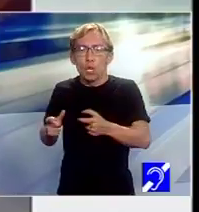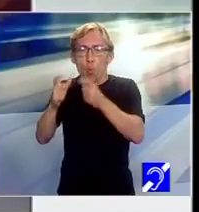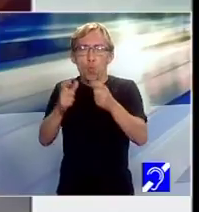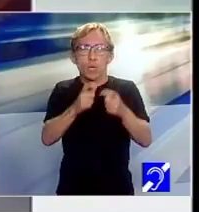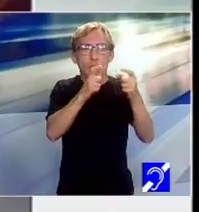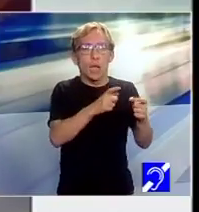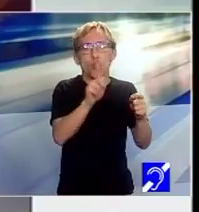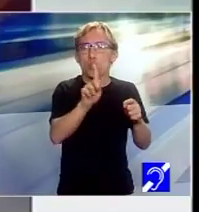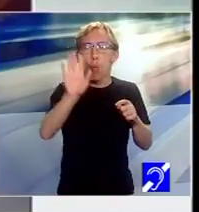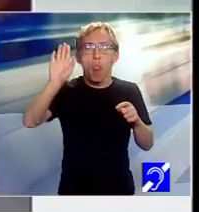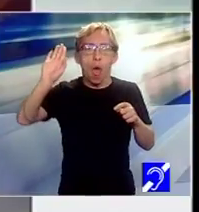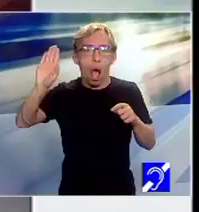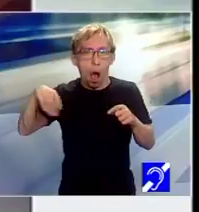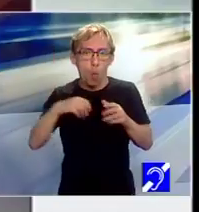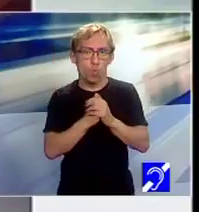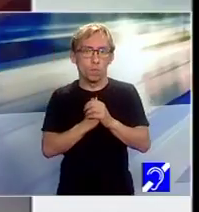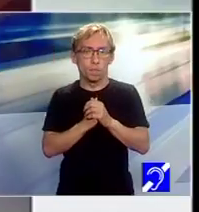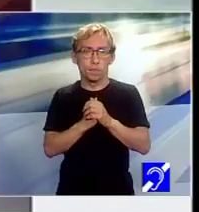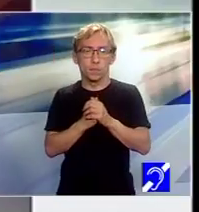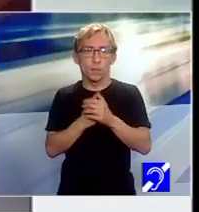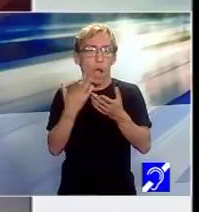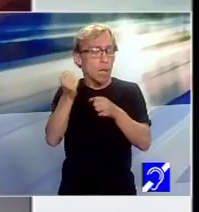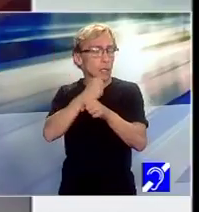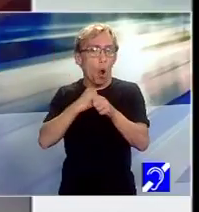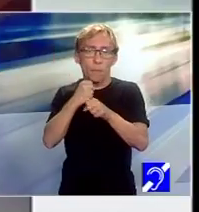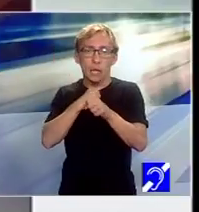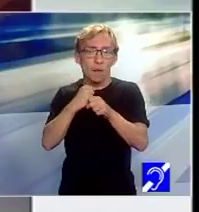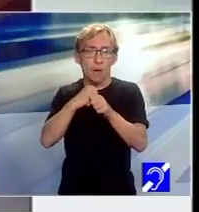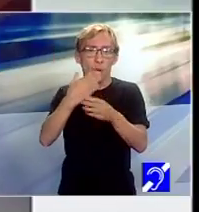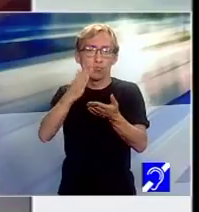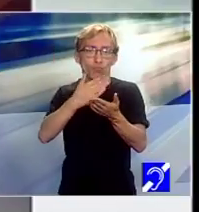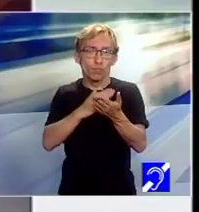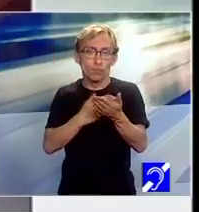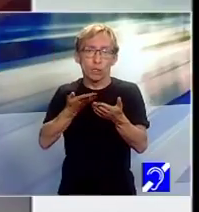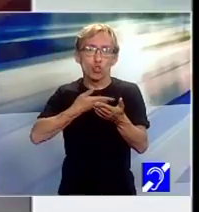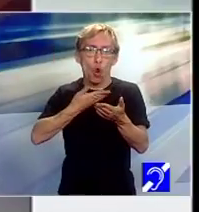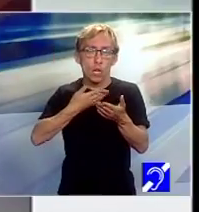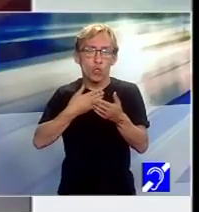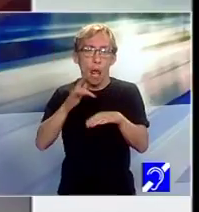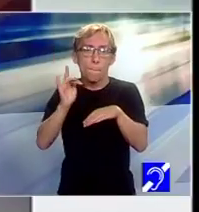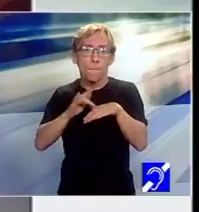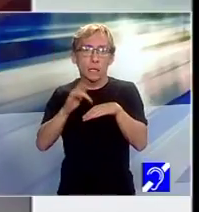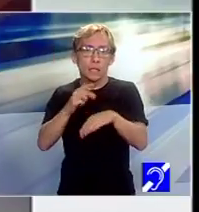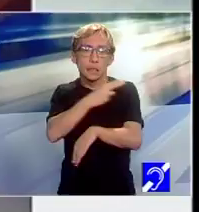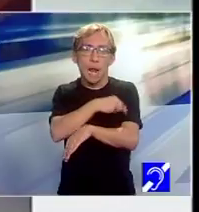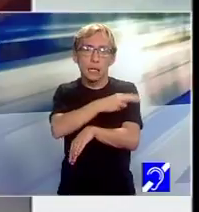au și asta s-a văzut în solicitările medicilor de a veni la spitalul din Bistrița.